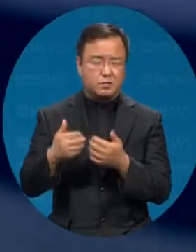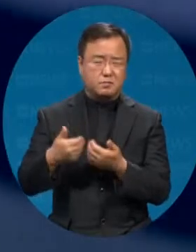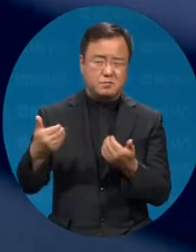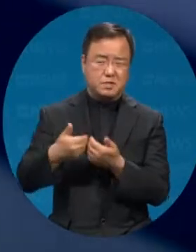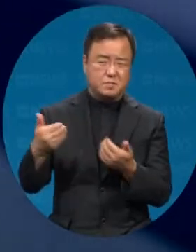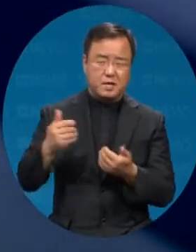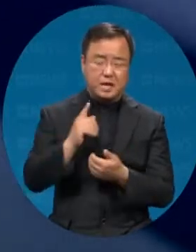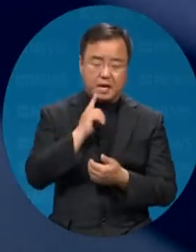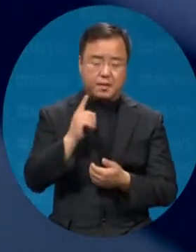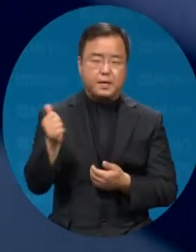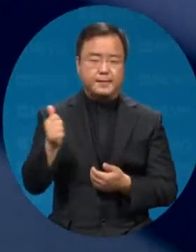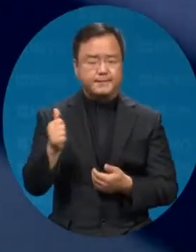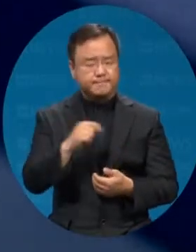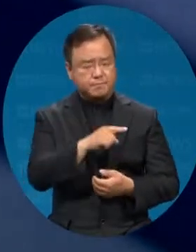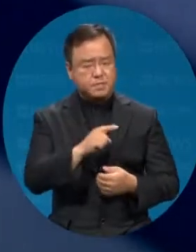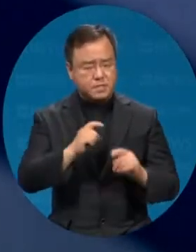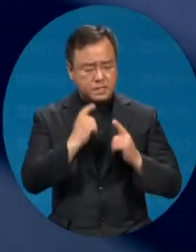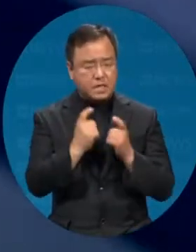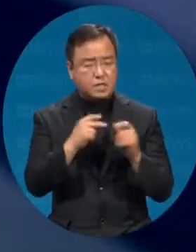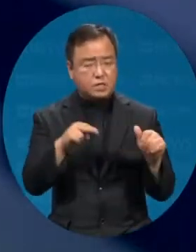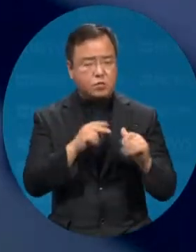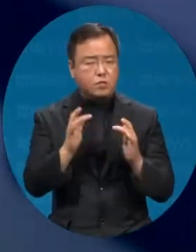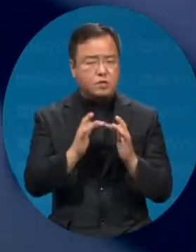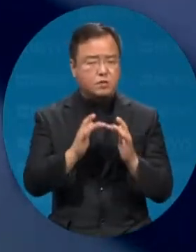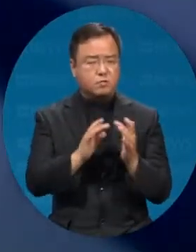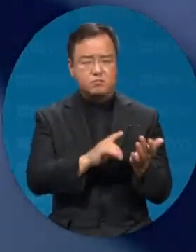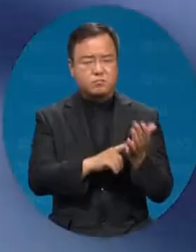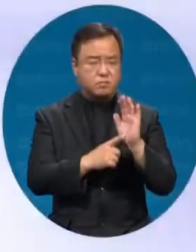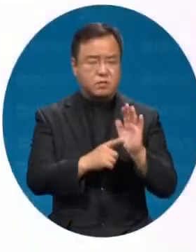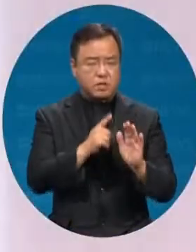조건 만남을 이어갈 것을 강요해 씁니다